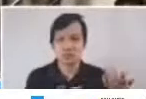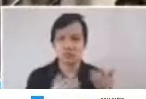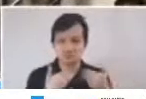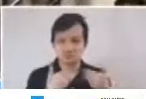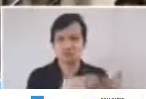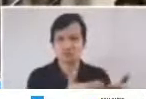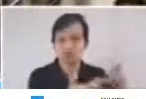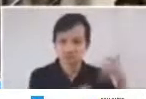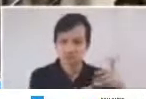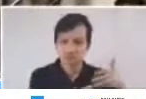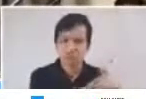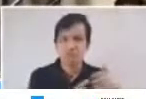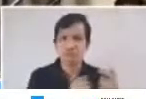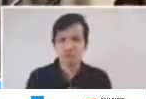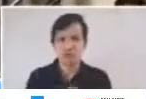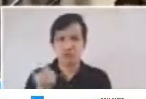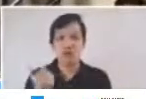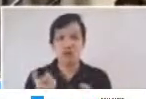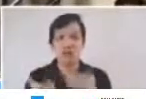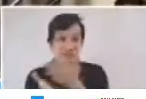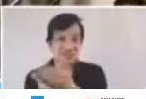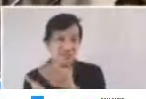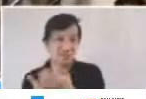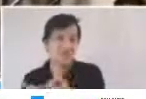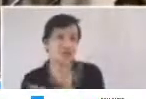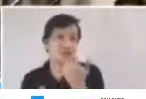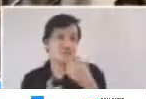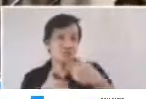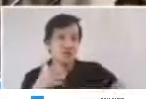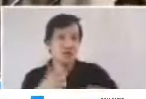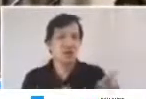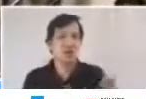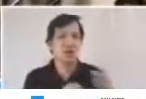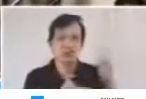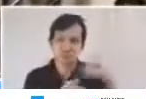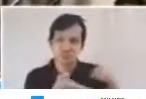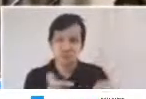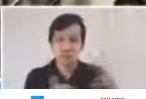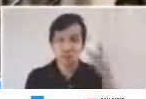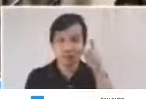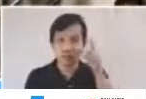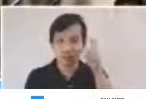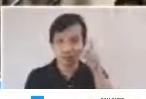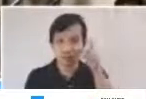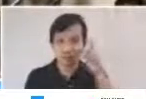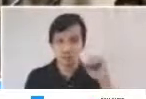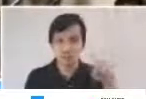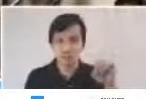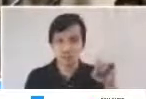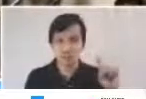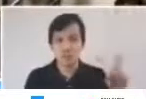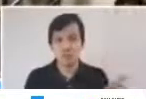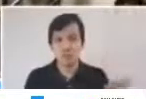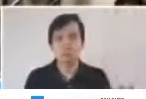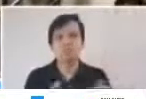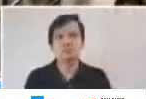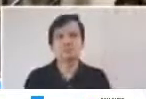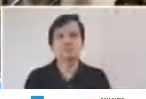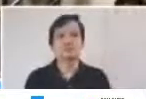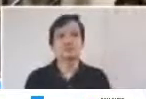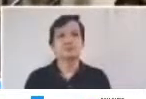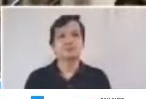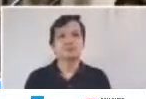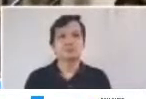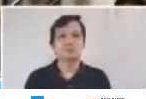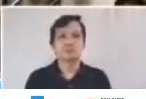30-day grace period is given to the tenant, either on residential or commercial rent,